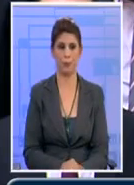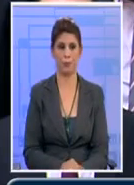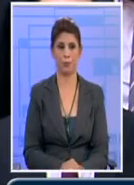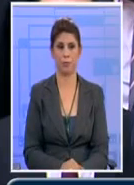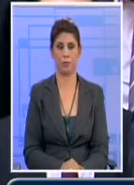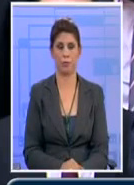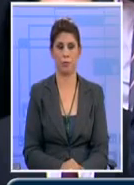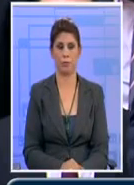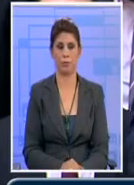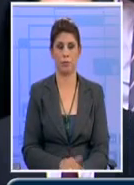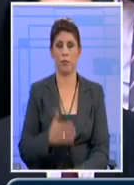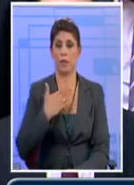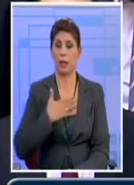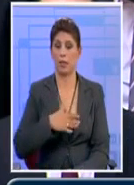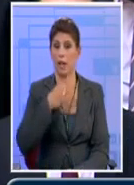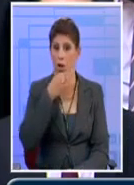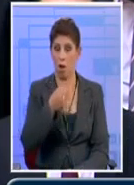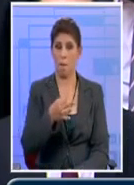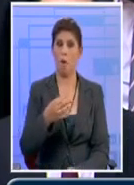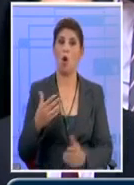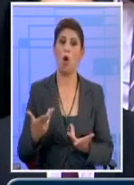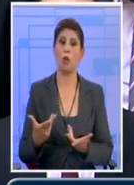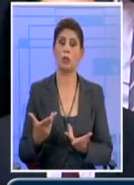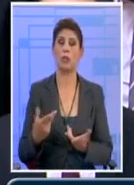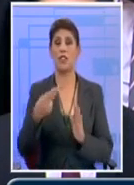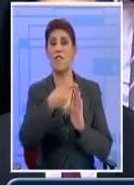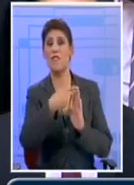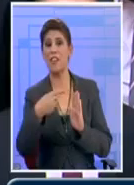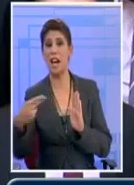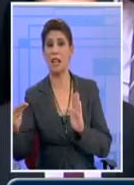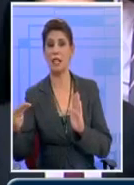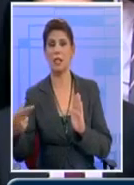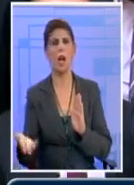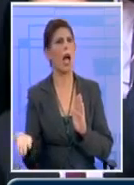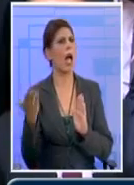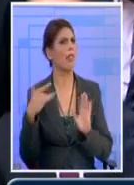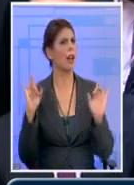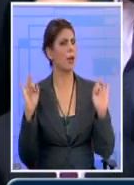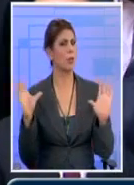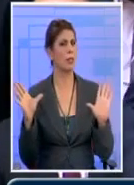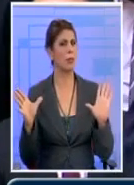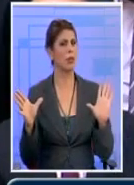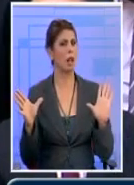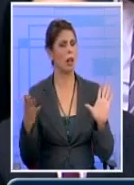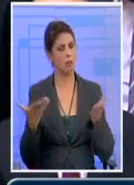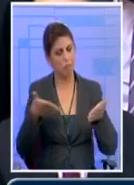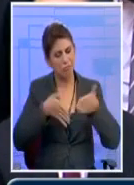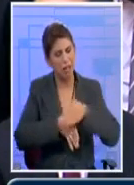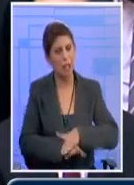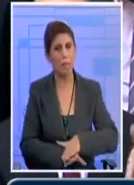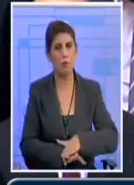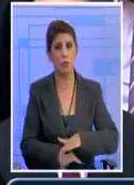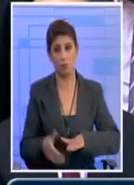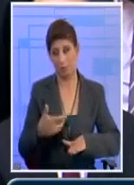θέλω να πω ότι στη φράση του «δεν έχουμε τίποτε να κρατήσουμε κρυφό»